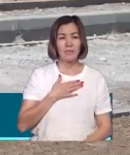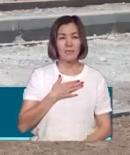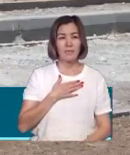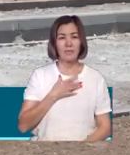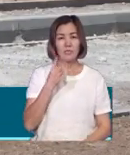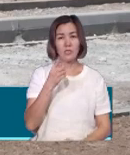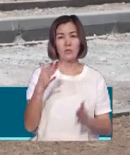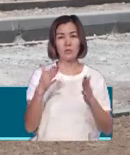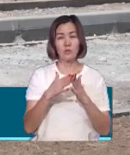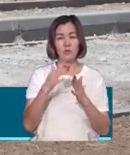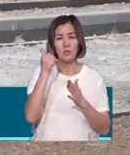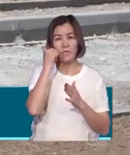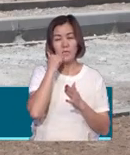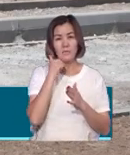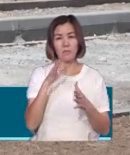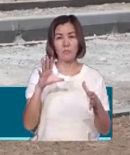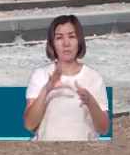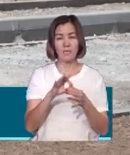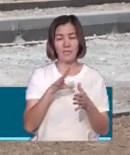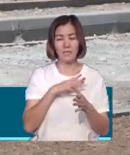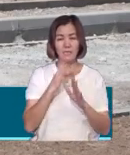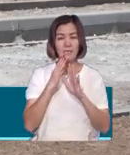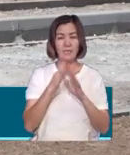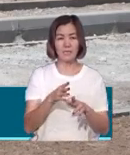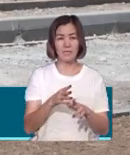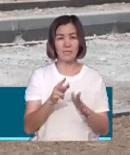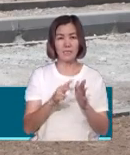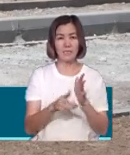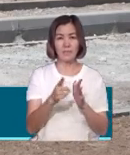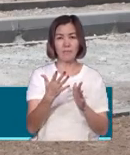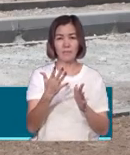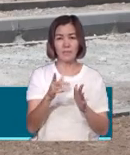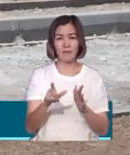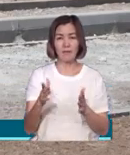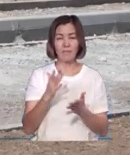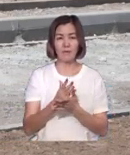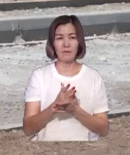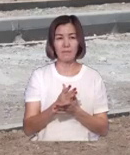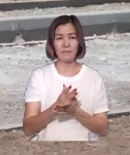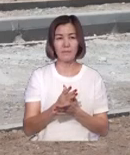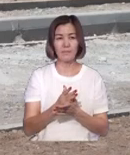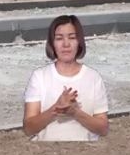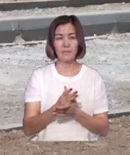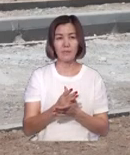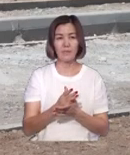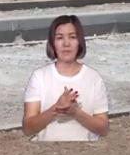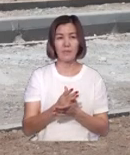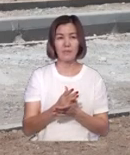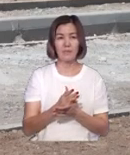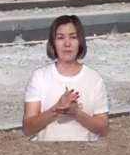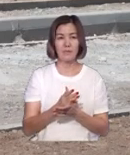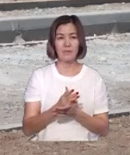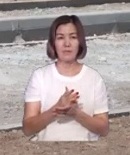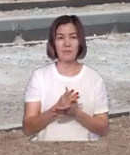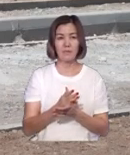жалғыз үйі апатты болып тіркелген кезекте тұрған жалпы 85 адам бар аудан бойынша. Оның Алла